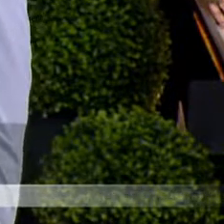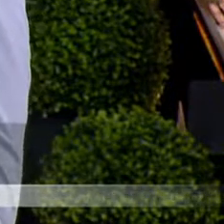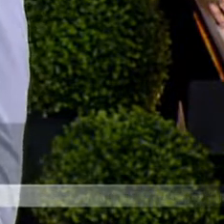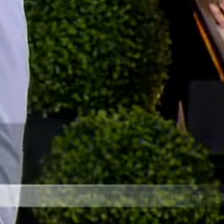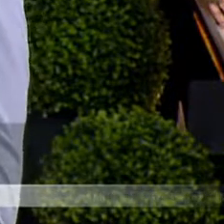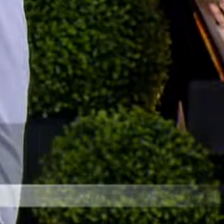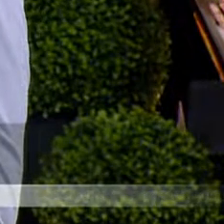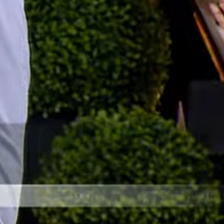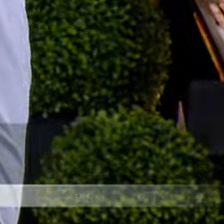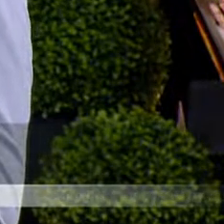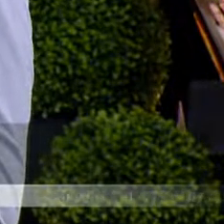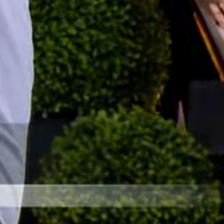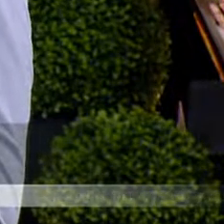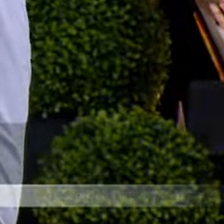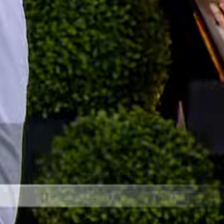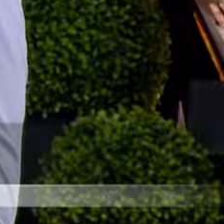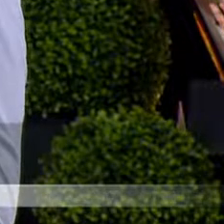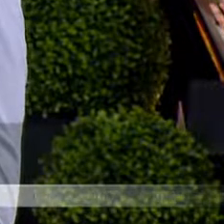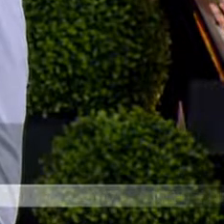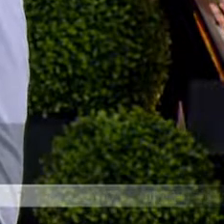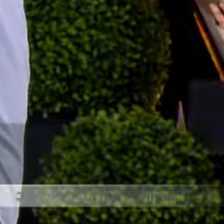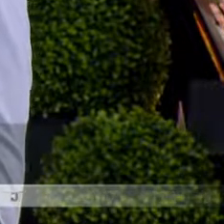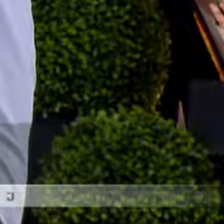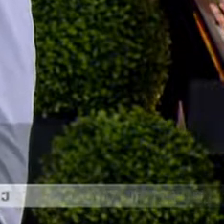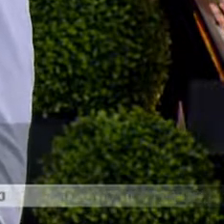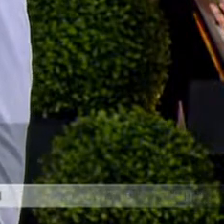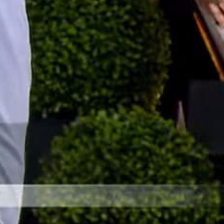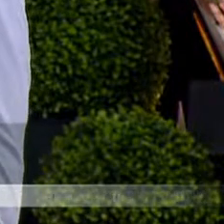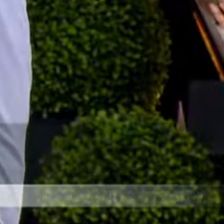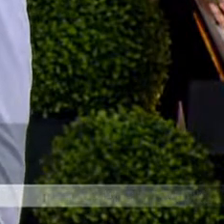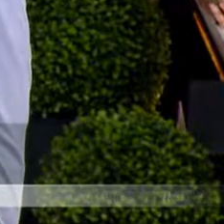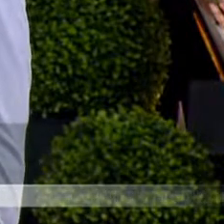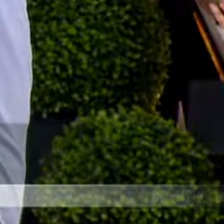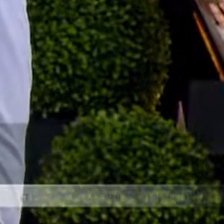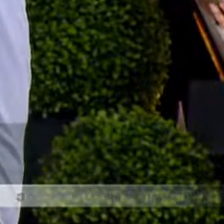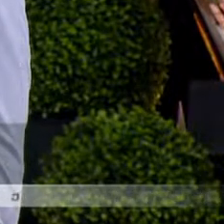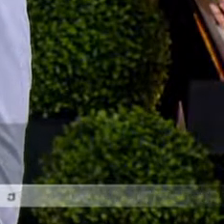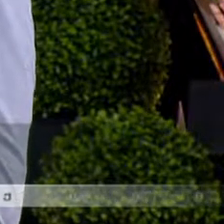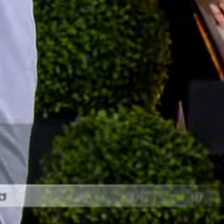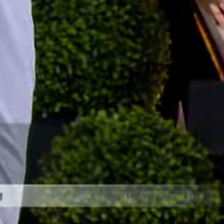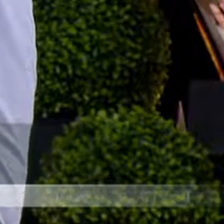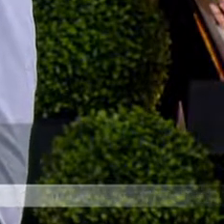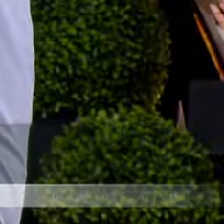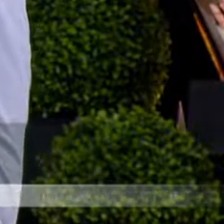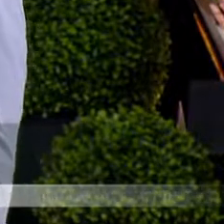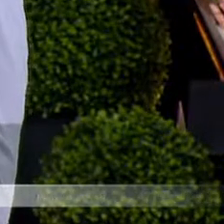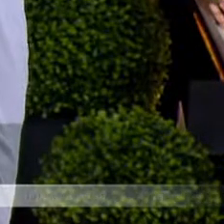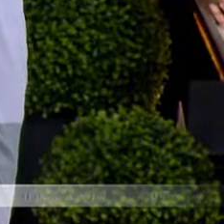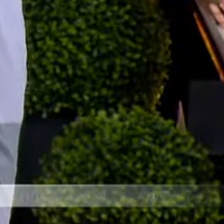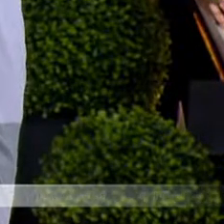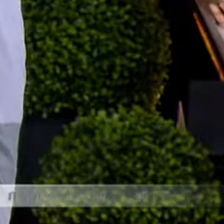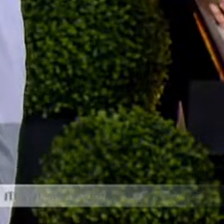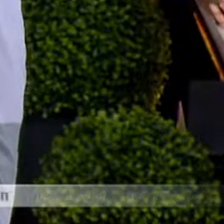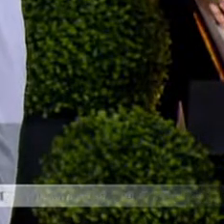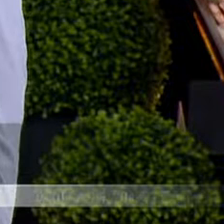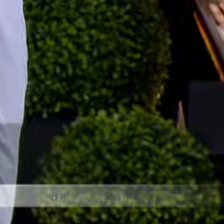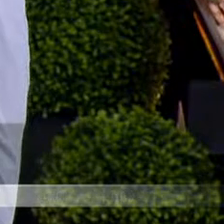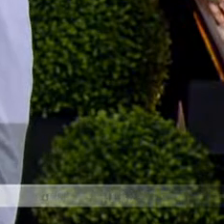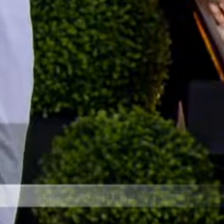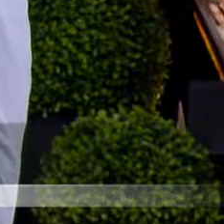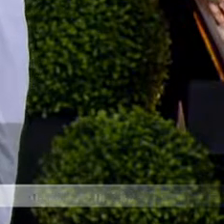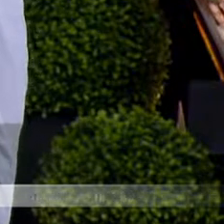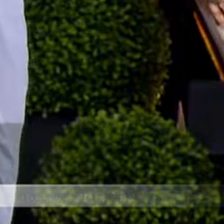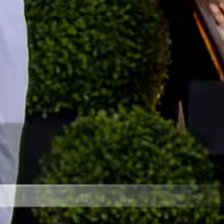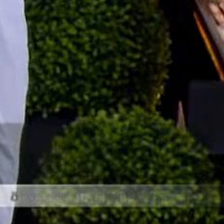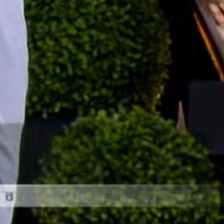ვერ შეამჩნევ ვერანაირად, თუ ვთქვათ მან არ აღნიშნა და ვთქვათ არ გაუზიარა მის მეორე ნახევარს, რომ იცი რა, ჩემი წინაპარი იყო ჰემოფილის გენის მტარებელი.